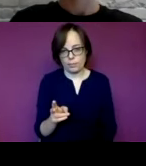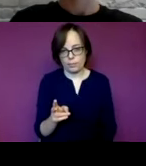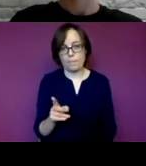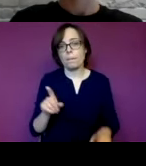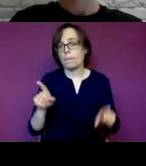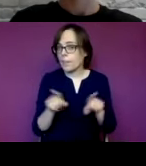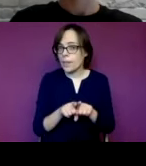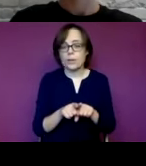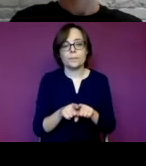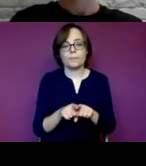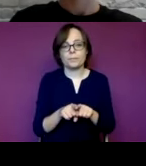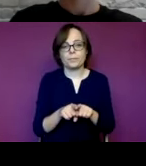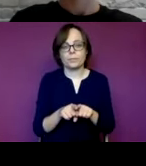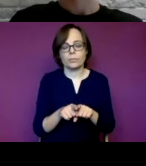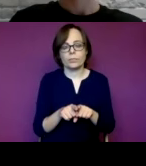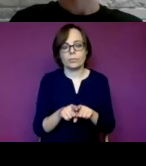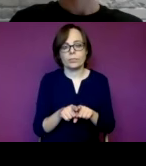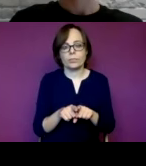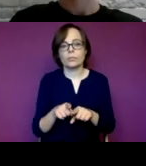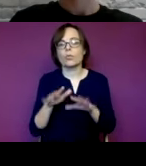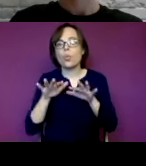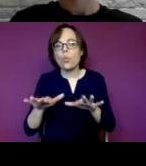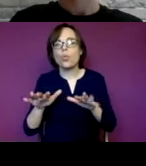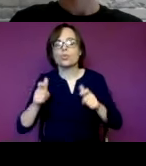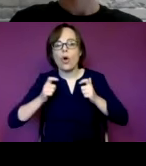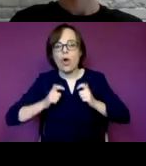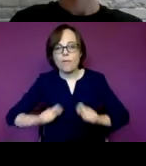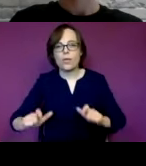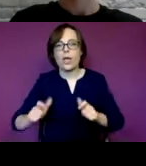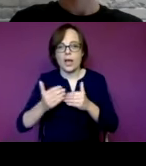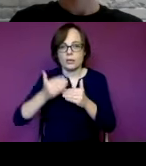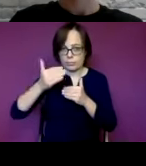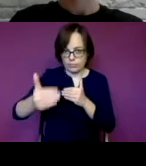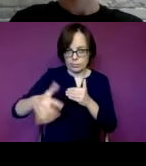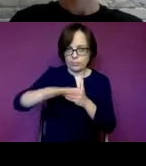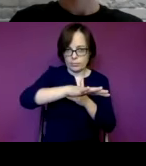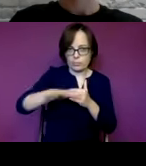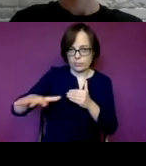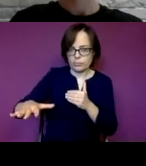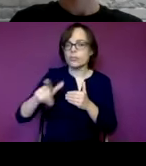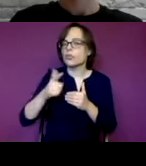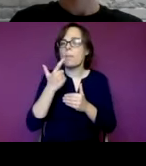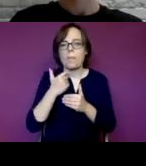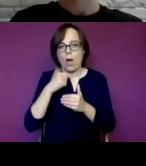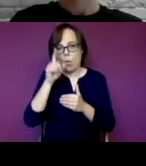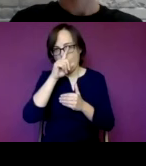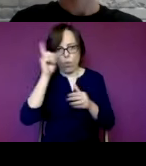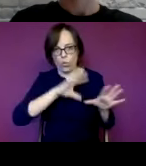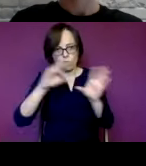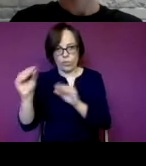pod względem obszarowym, nieliczbowym, wsi peryferyjnych, gdzie bardzo mało osób się wyprowadza jak na